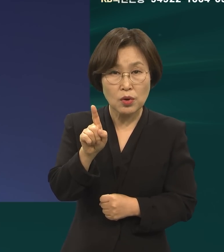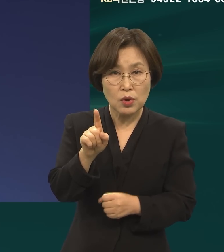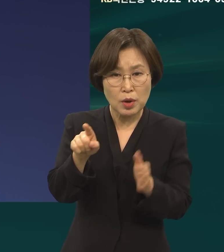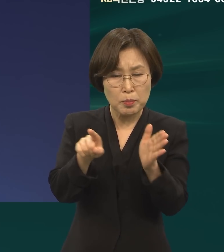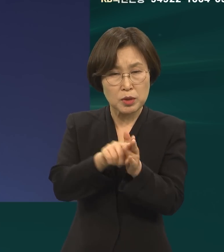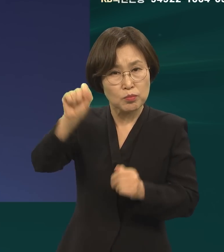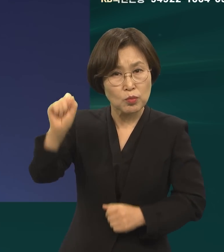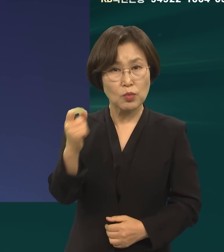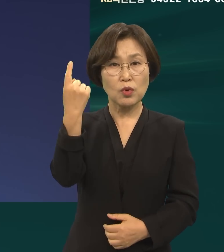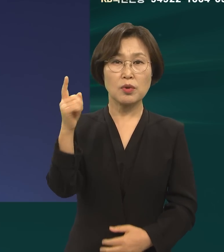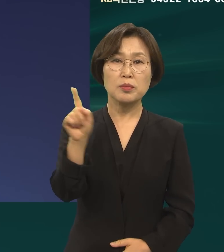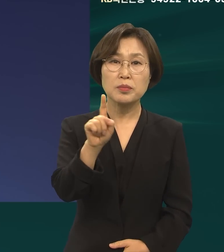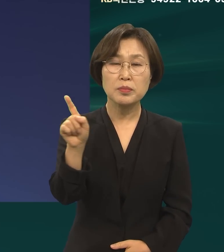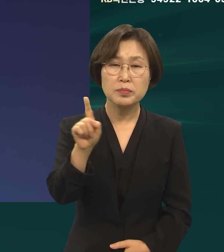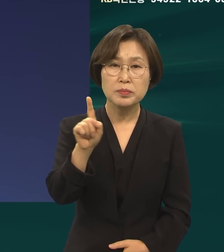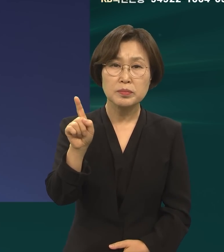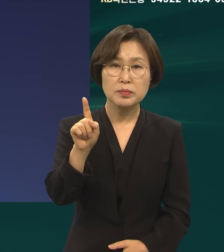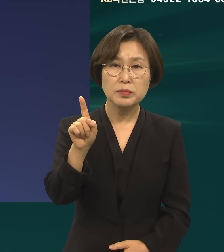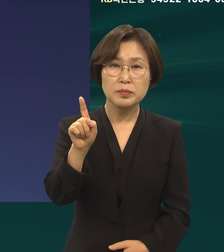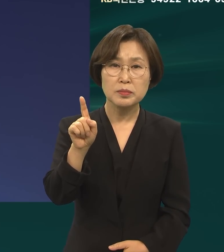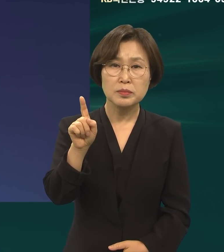어디입니까?